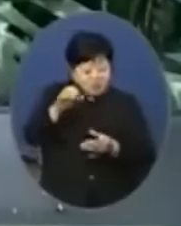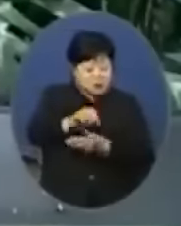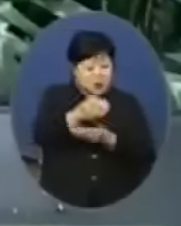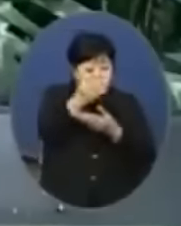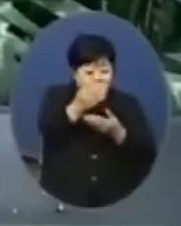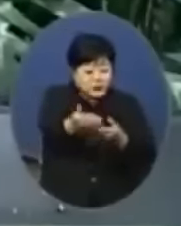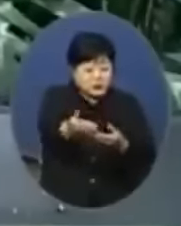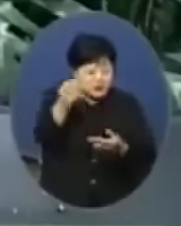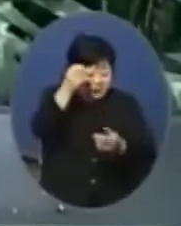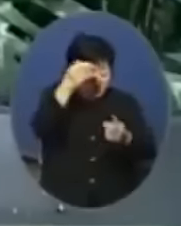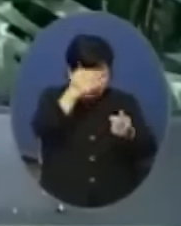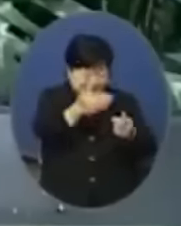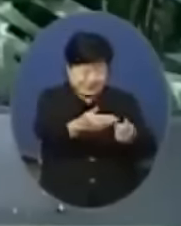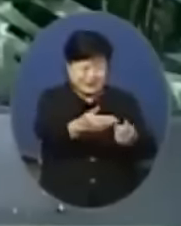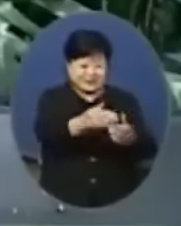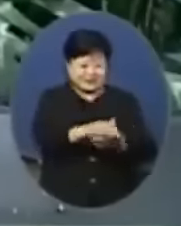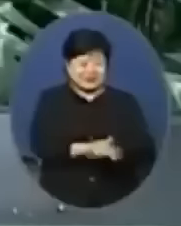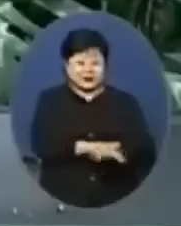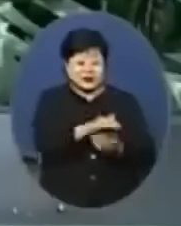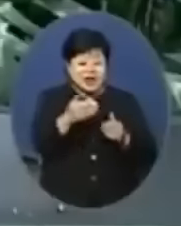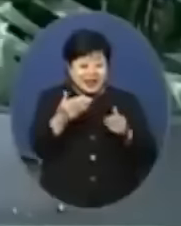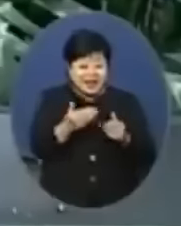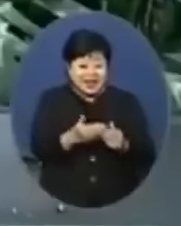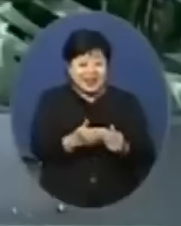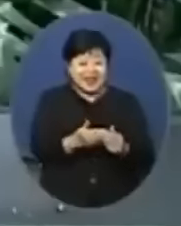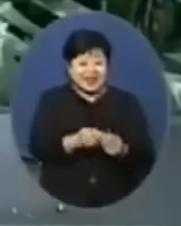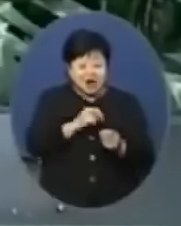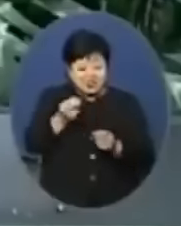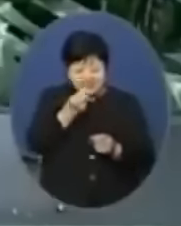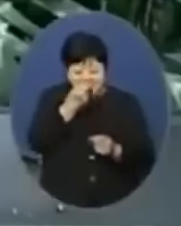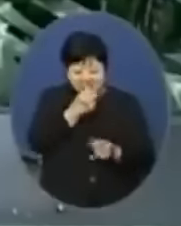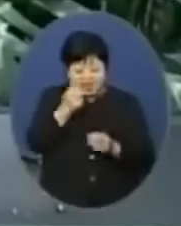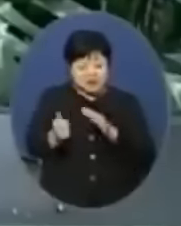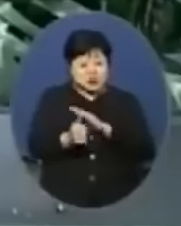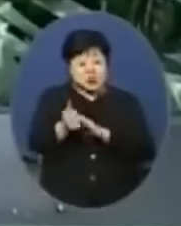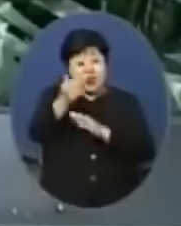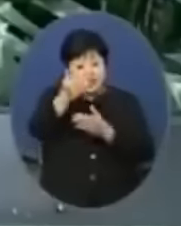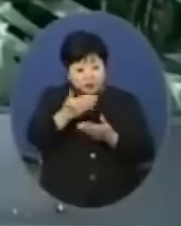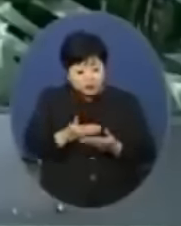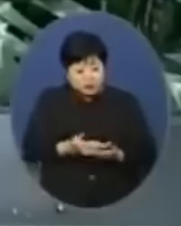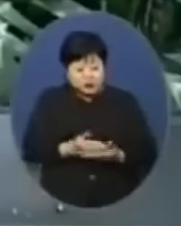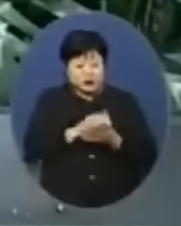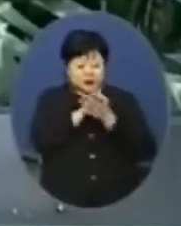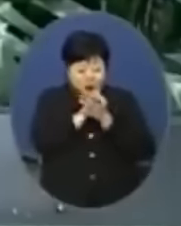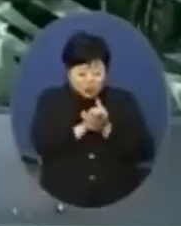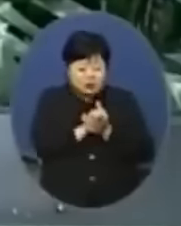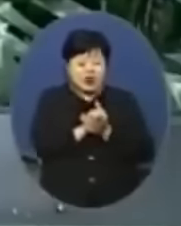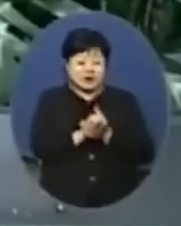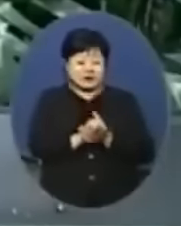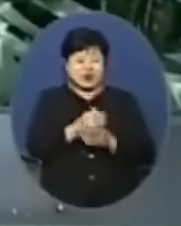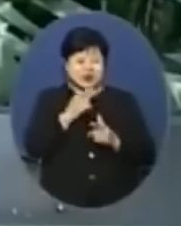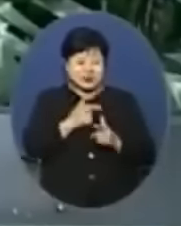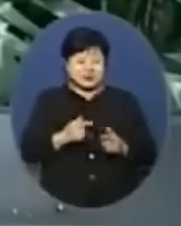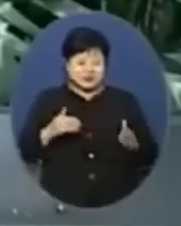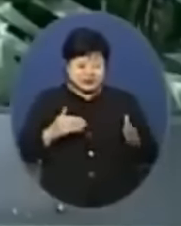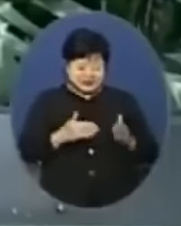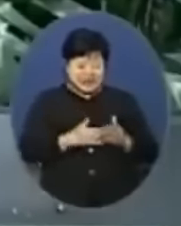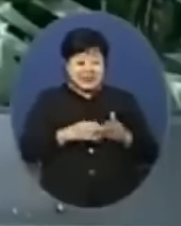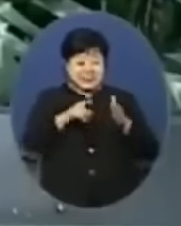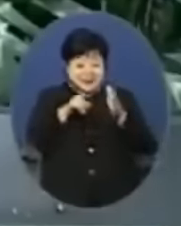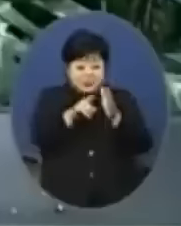부어주셔서 성령이 우리에게 영생의 소망을 주시고 기도도 하게 하시고 예수님을까지 믿게